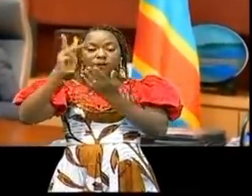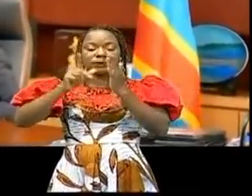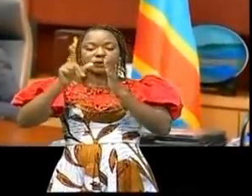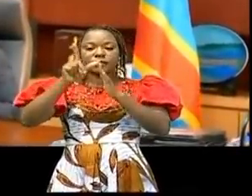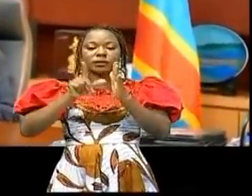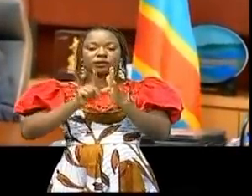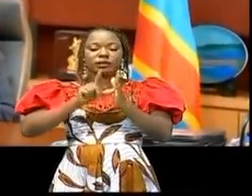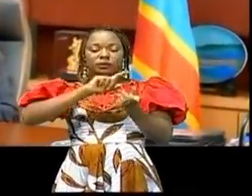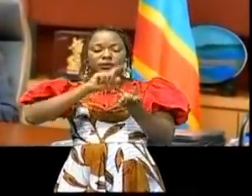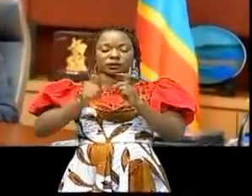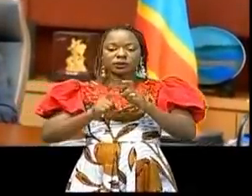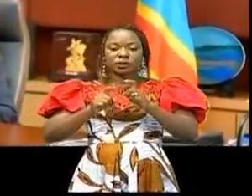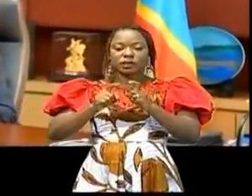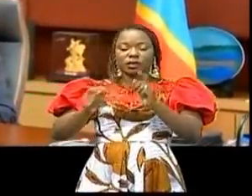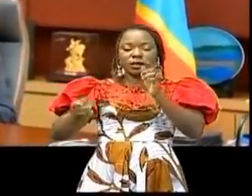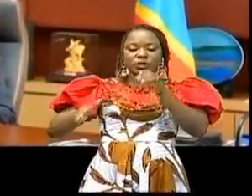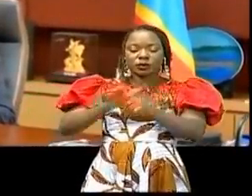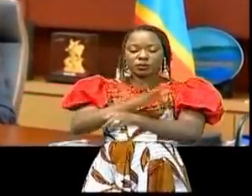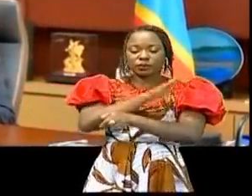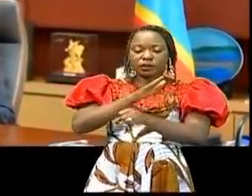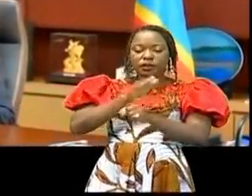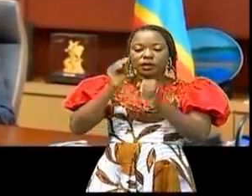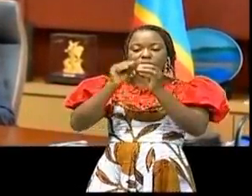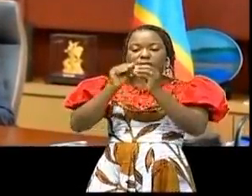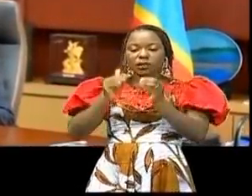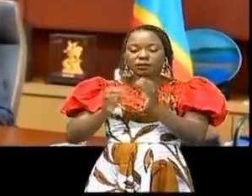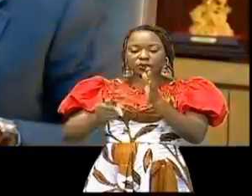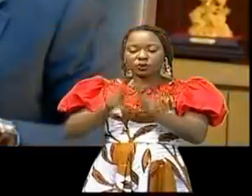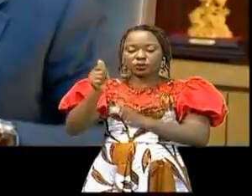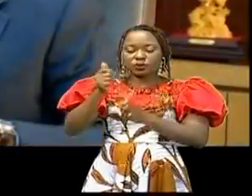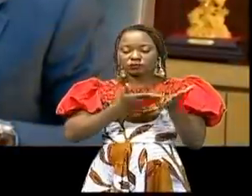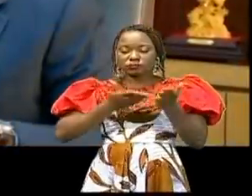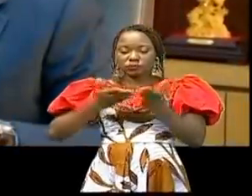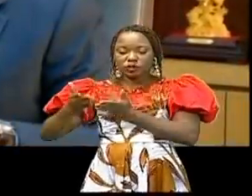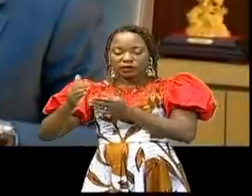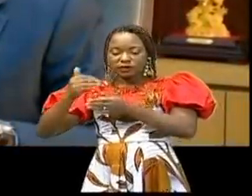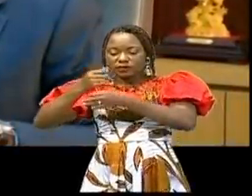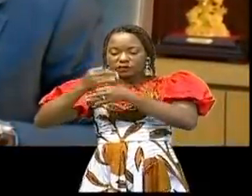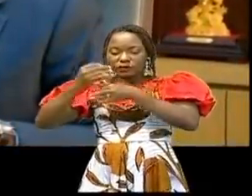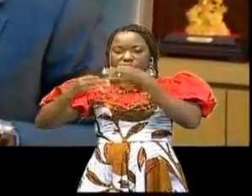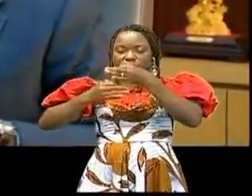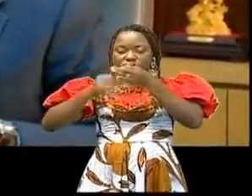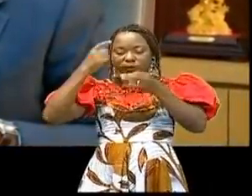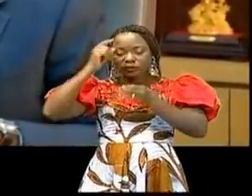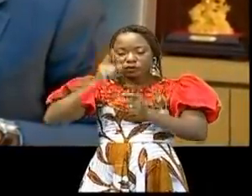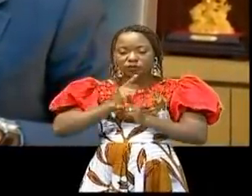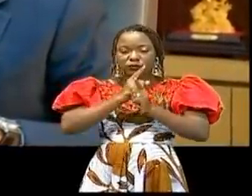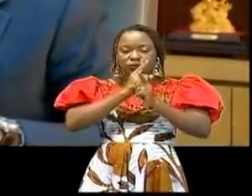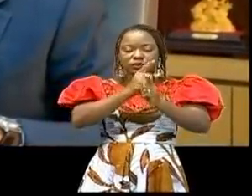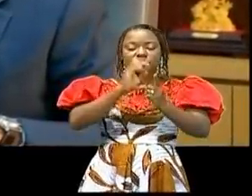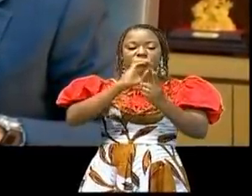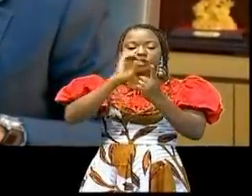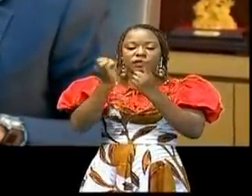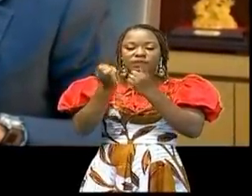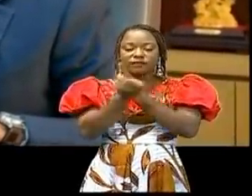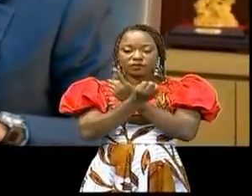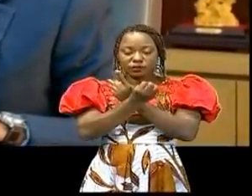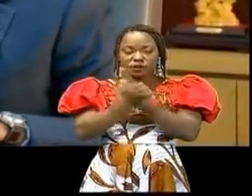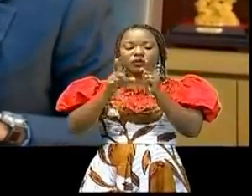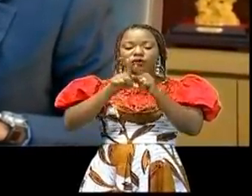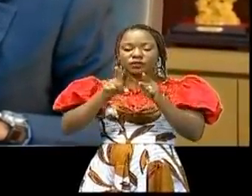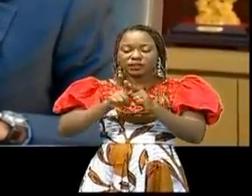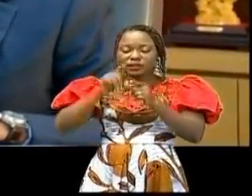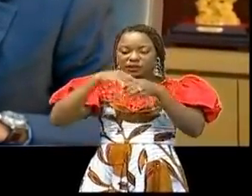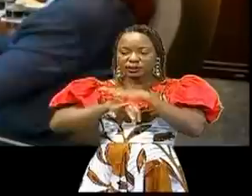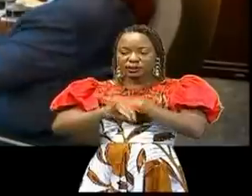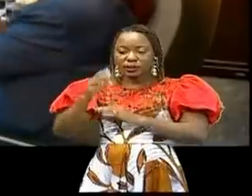numéro 11/009 du 9 juillet 2011, portant principes fondamentaux relatifs à la protection de l'environnement. Il intègre